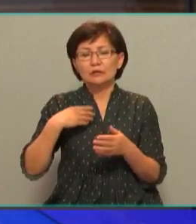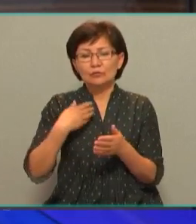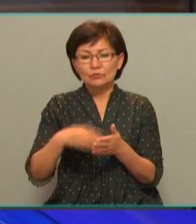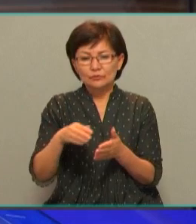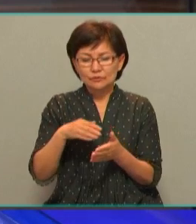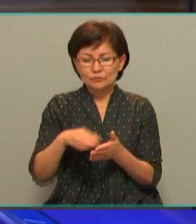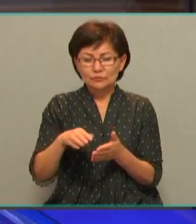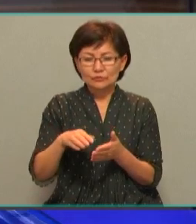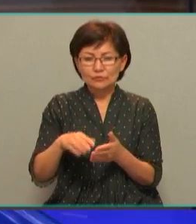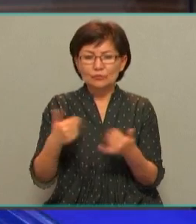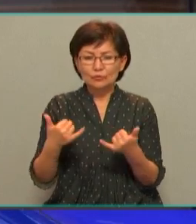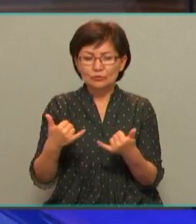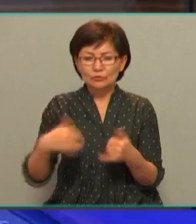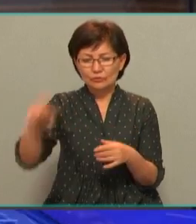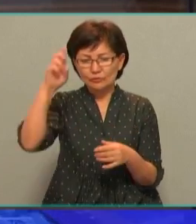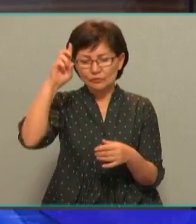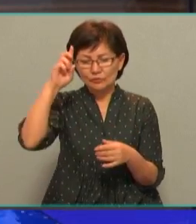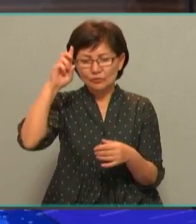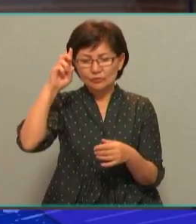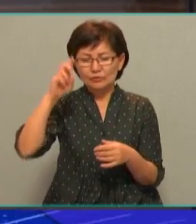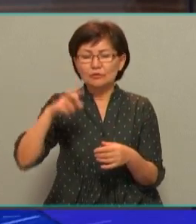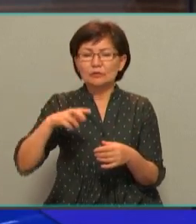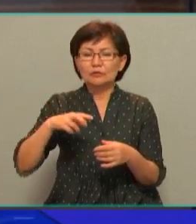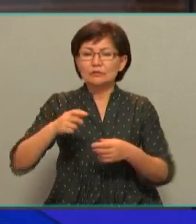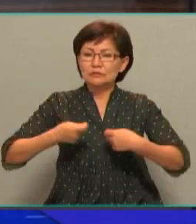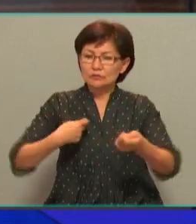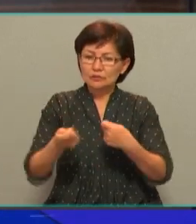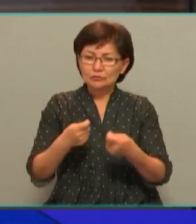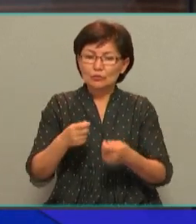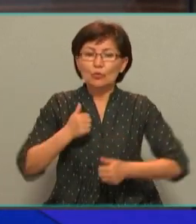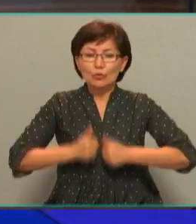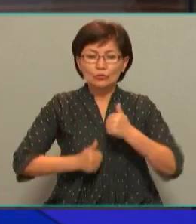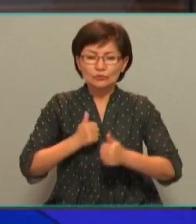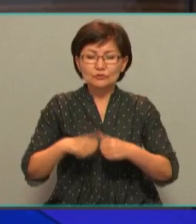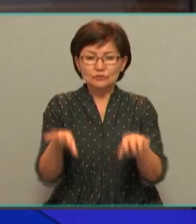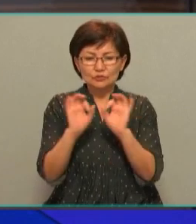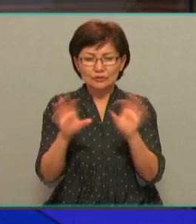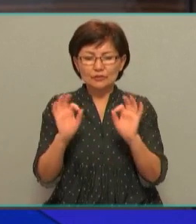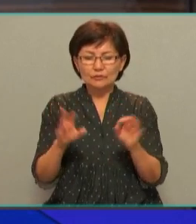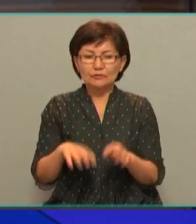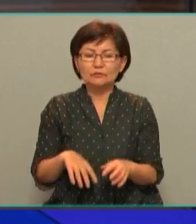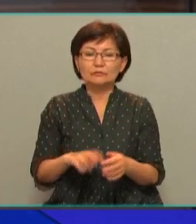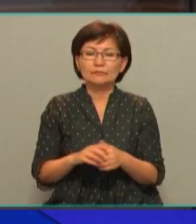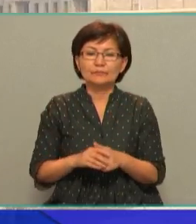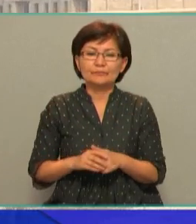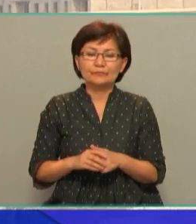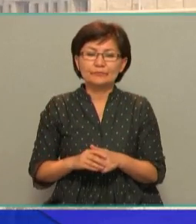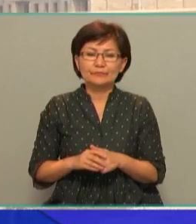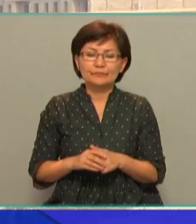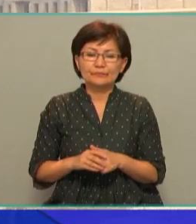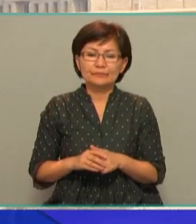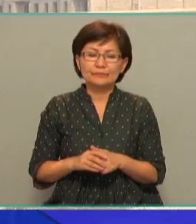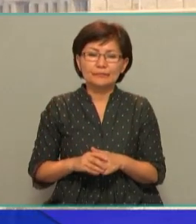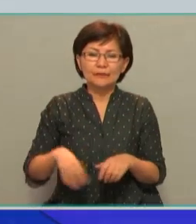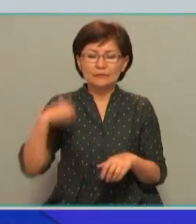Бүгінгі таңда мемлекет сатып алу конкурсы жарияланды, жұмыс жайғалды. Жылдың қорытындысымен 98 пәтер сатып аламыз. Шаһарда